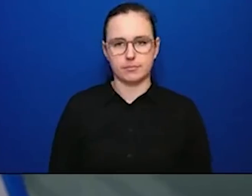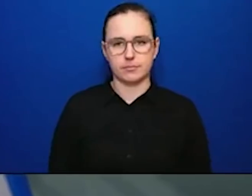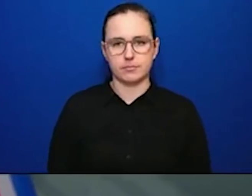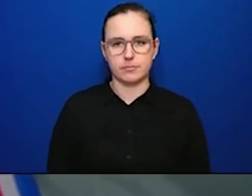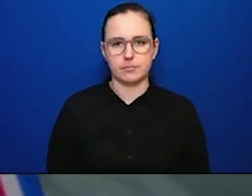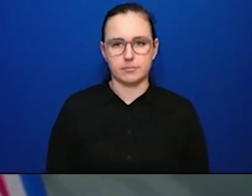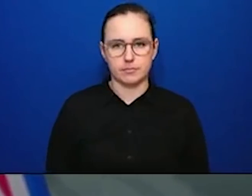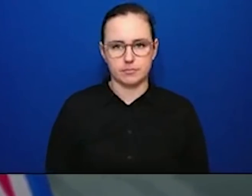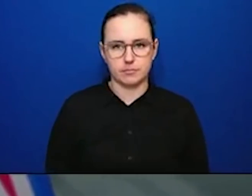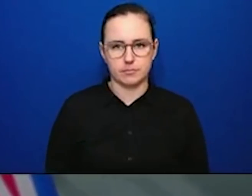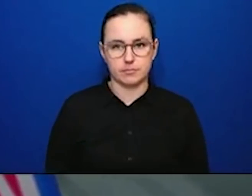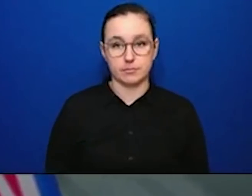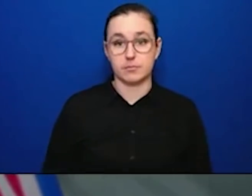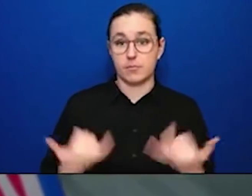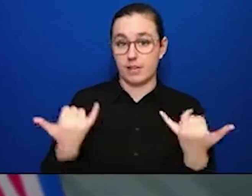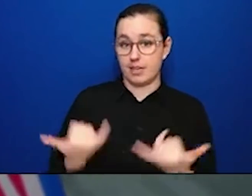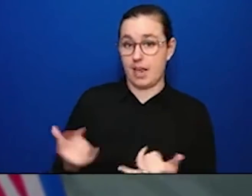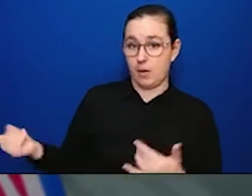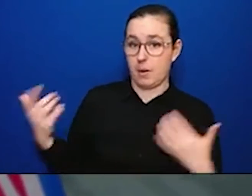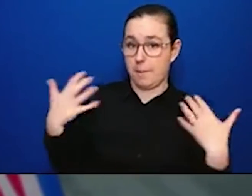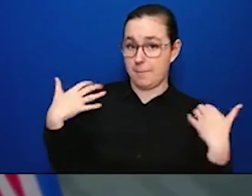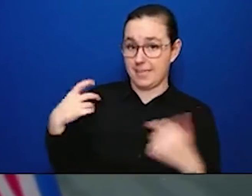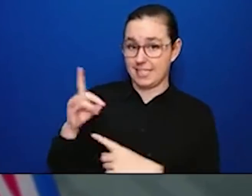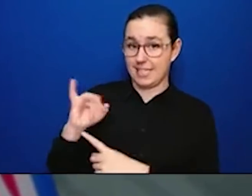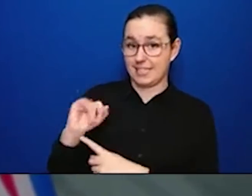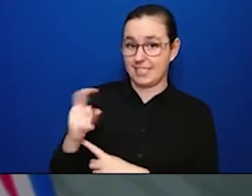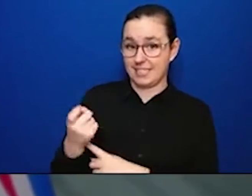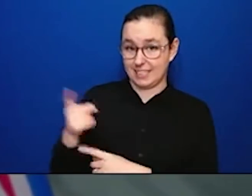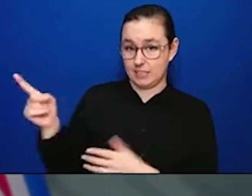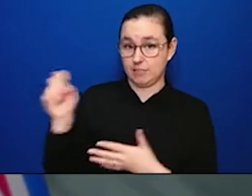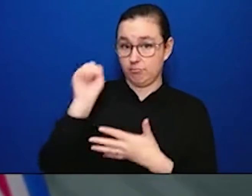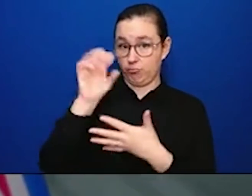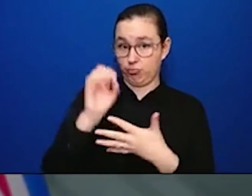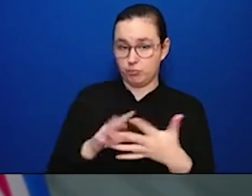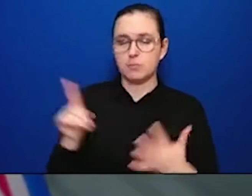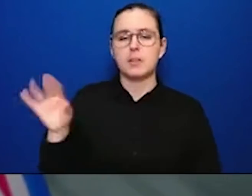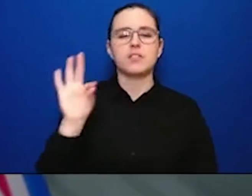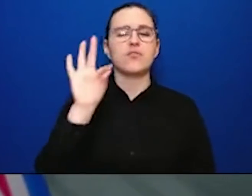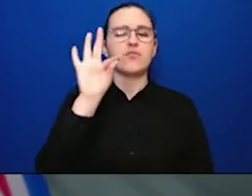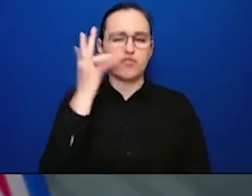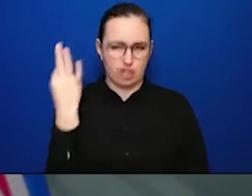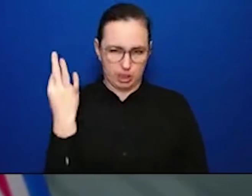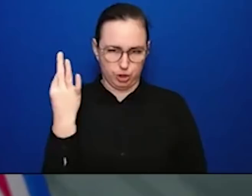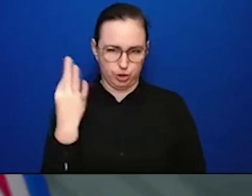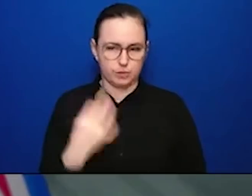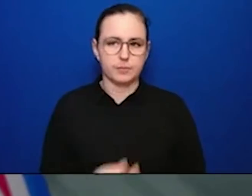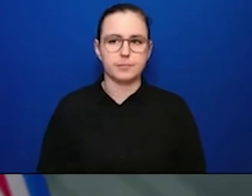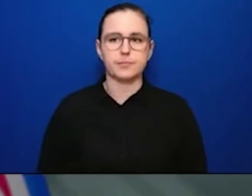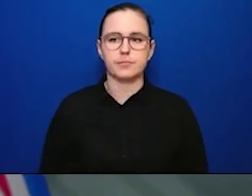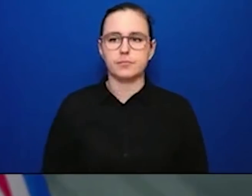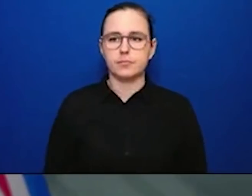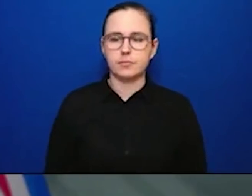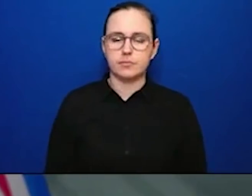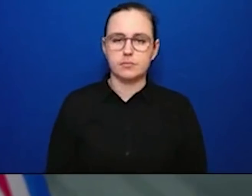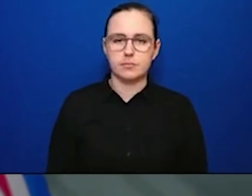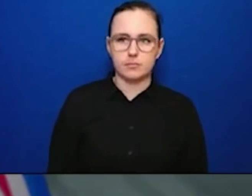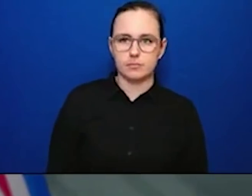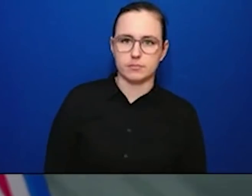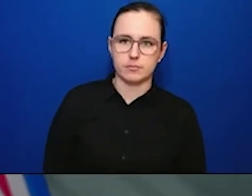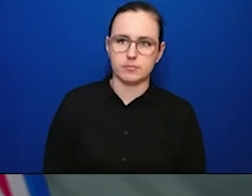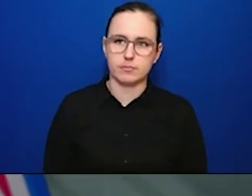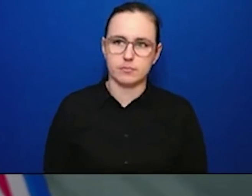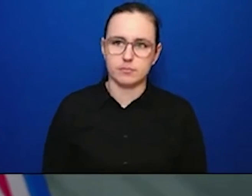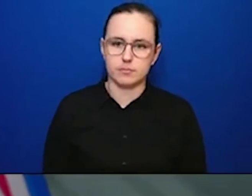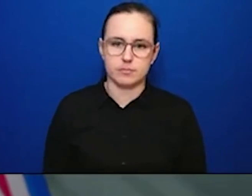Le taux de transmission en Colombie-Britannique est 8 fois ce que c'était avant Omicron. Donc,